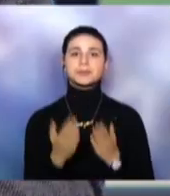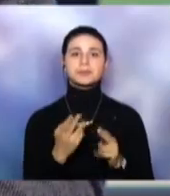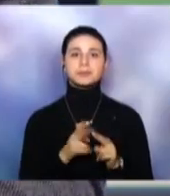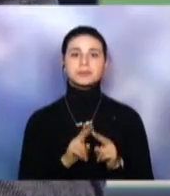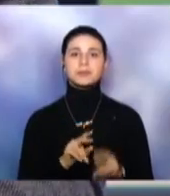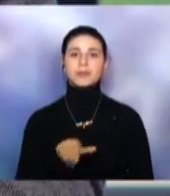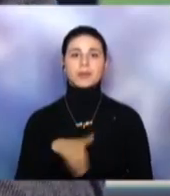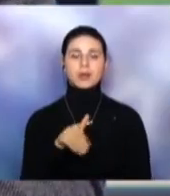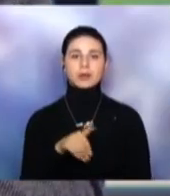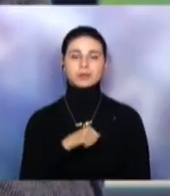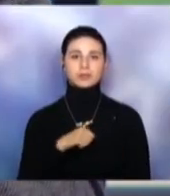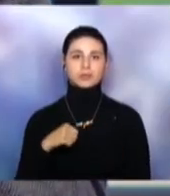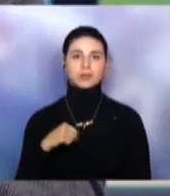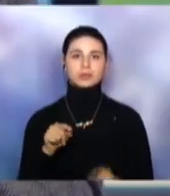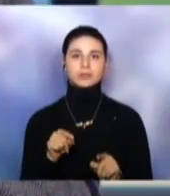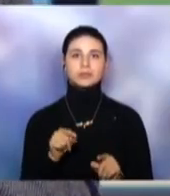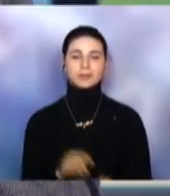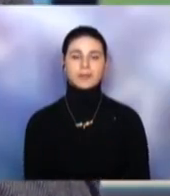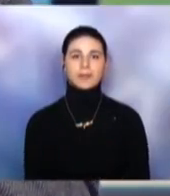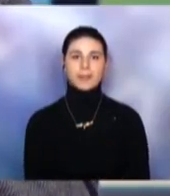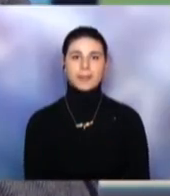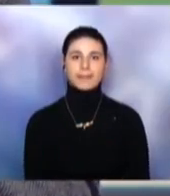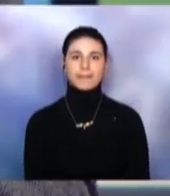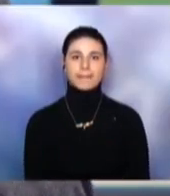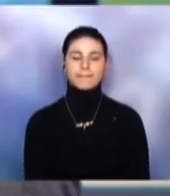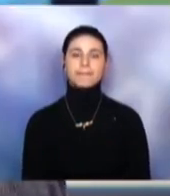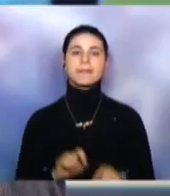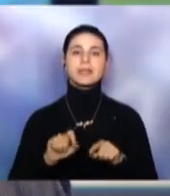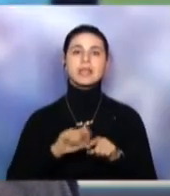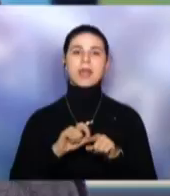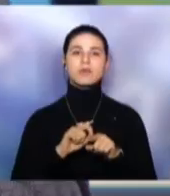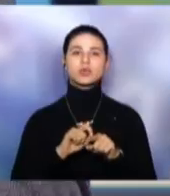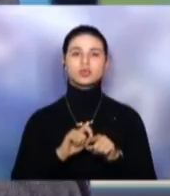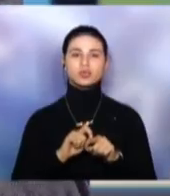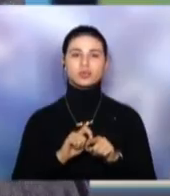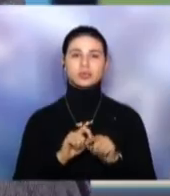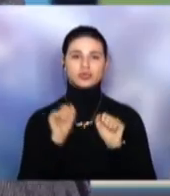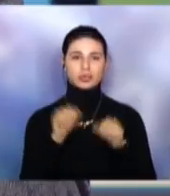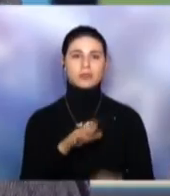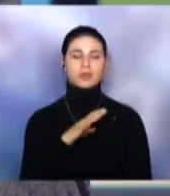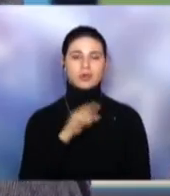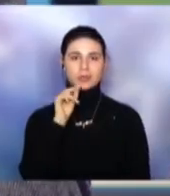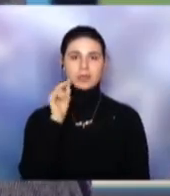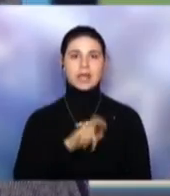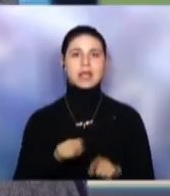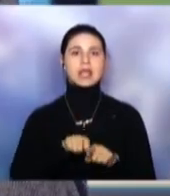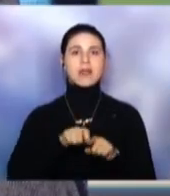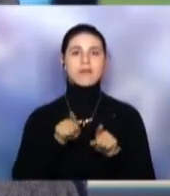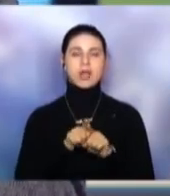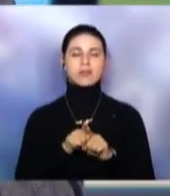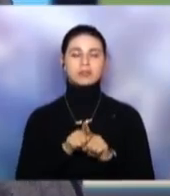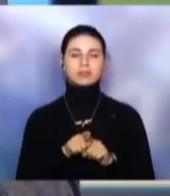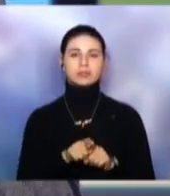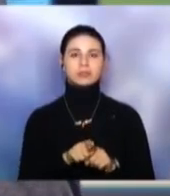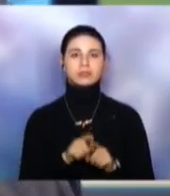გახლავთ უშუალოდ ეგრეთ წოდებული ნევროზული შეფერილობათ ცალკე არსებული ჩივილები,